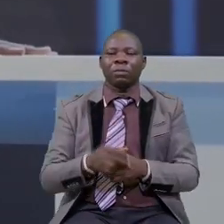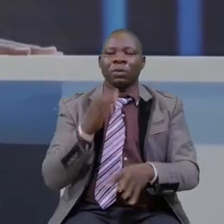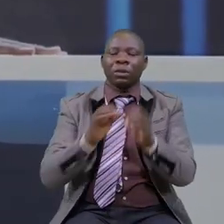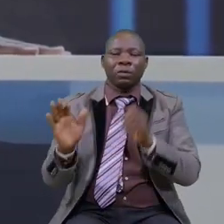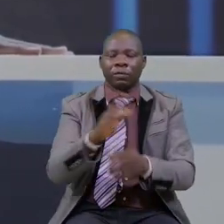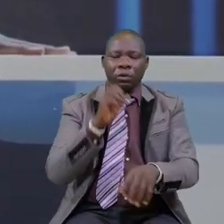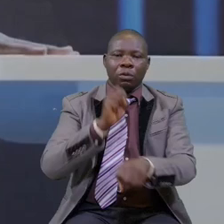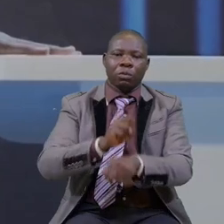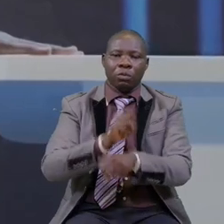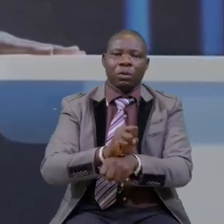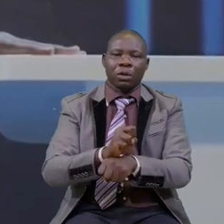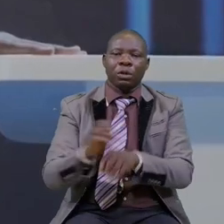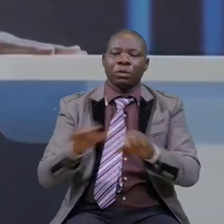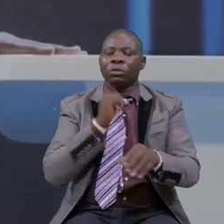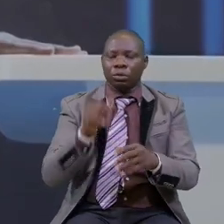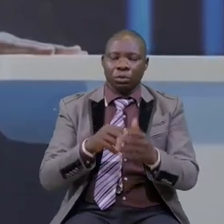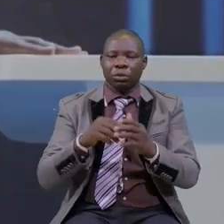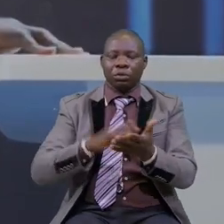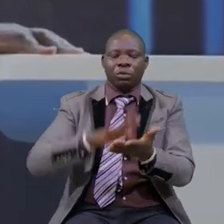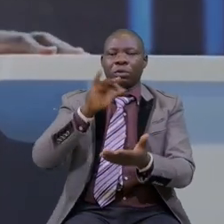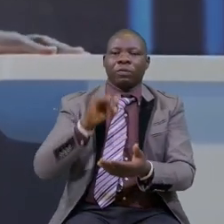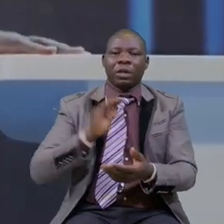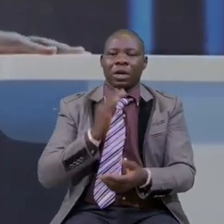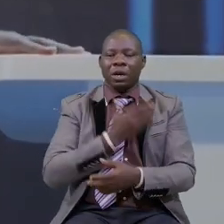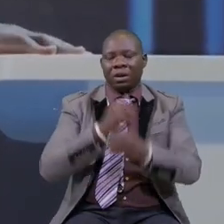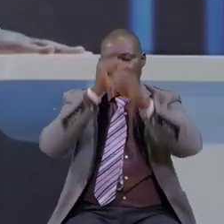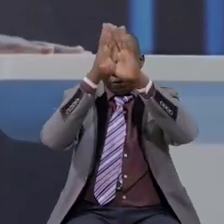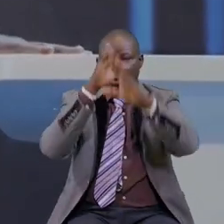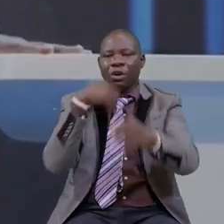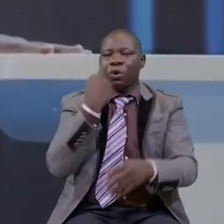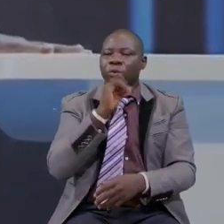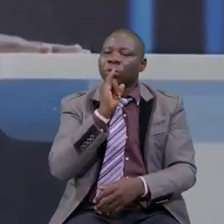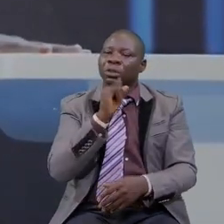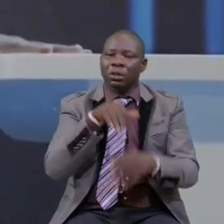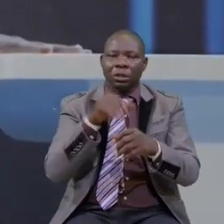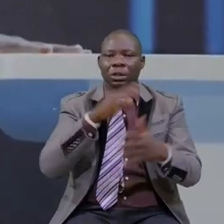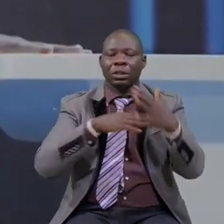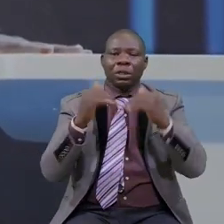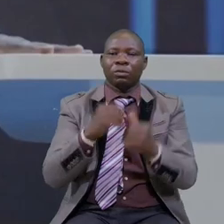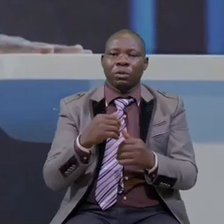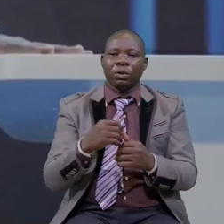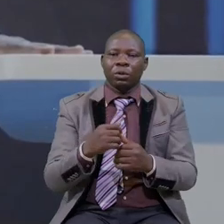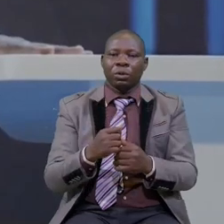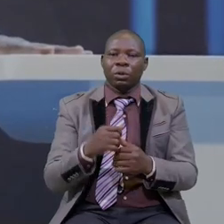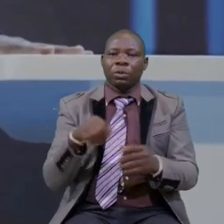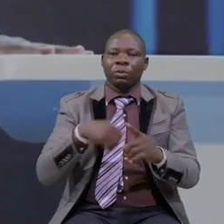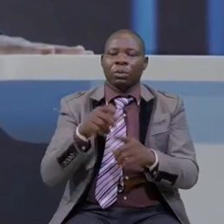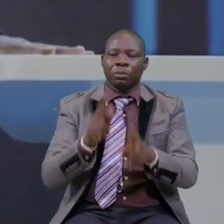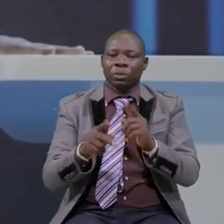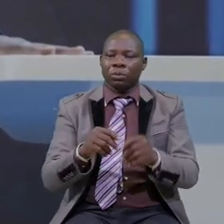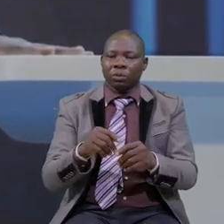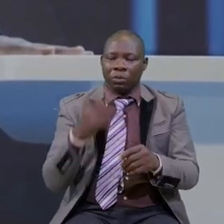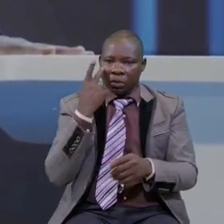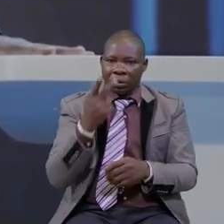Si tes œuvres ne glorifient pas notre Père qui est dans les cieux, quand les gens te voient, ta